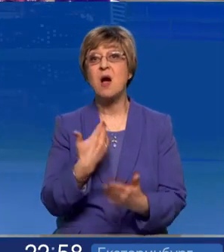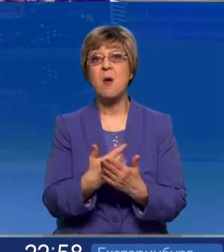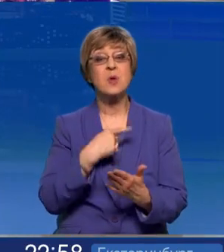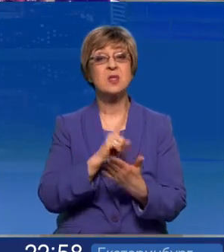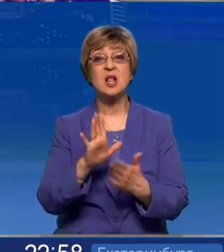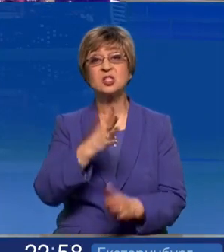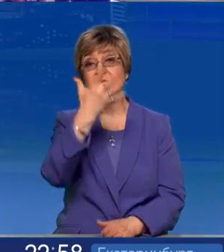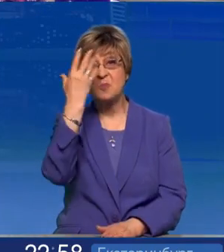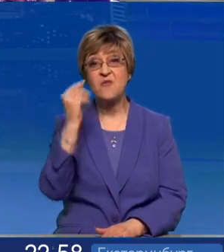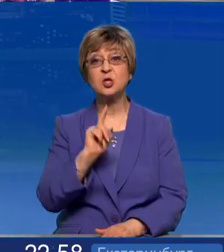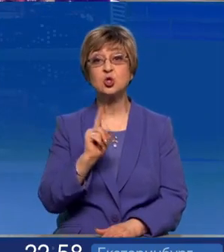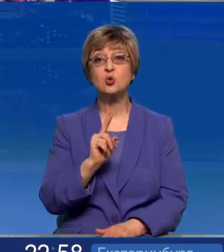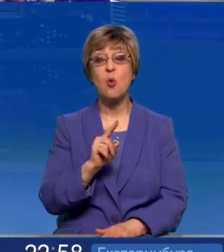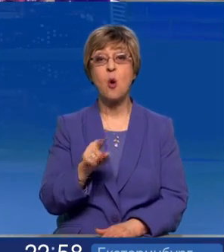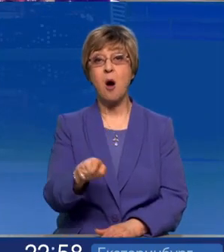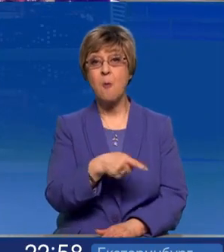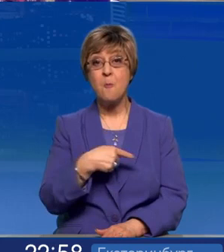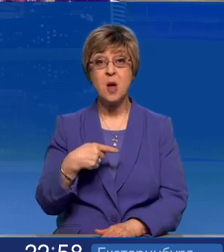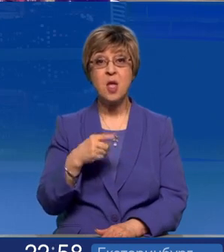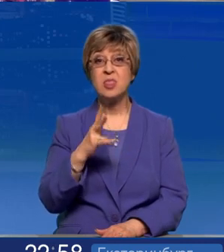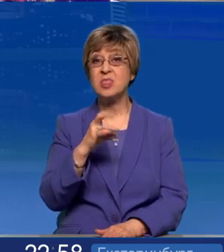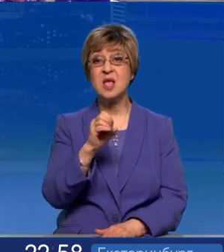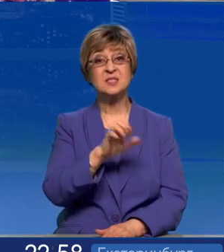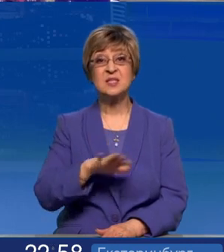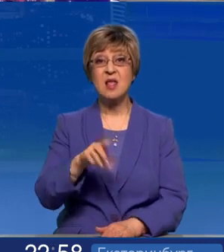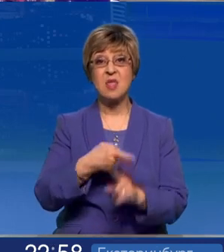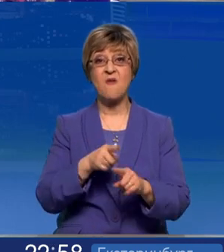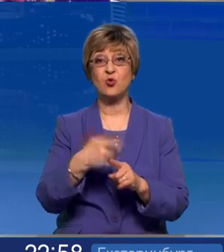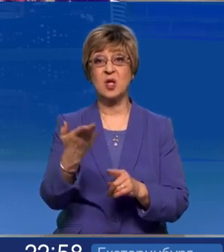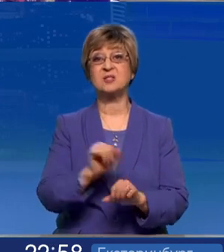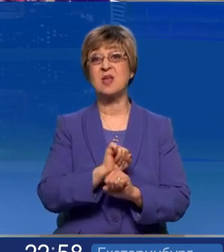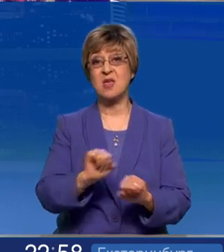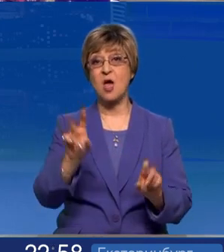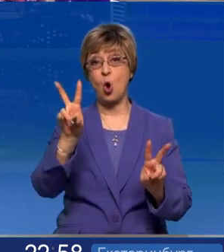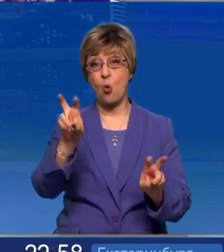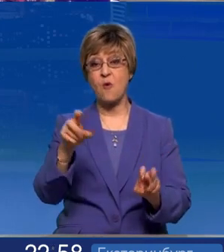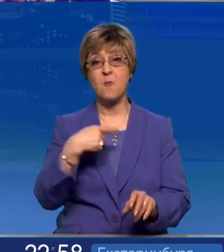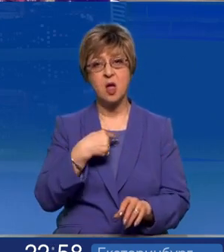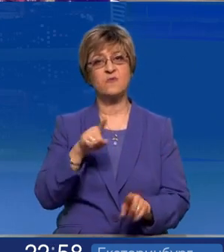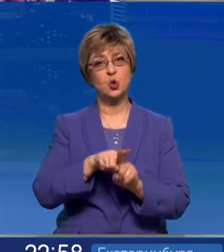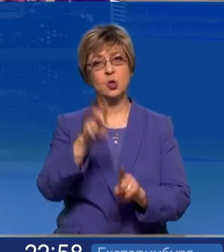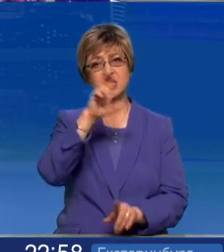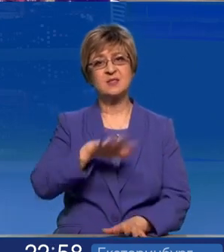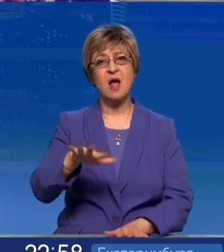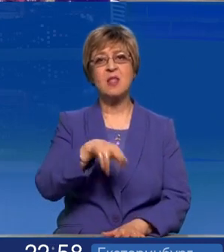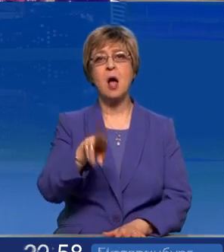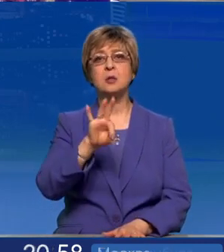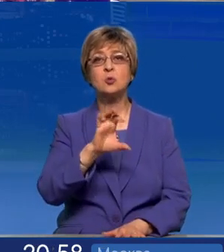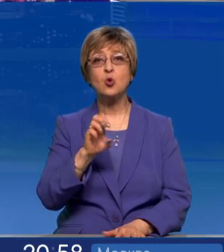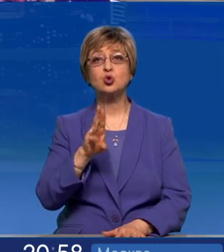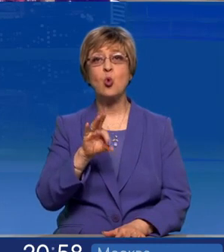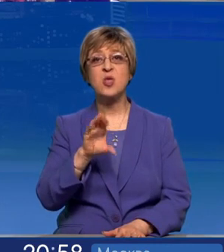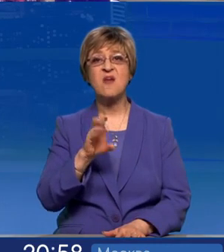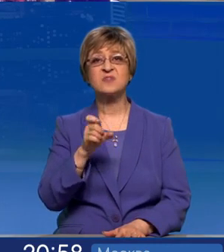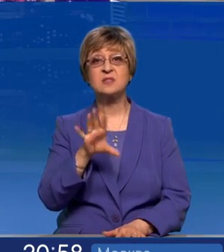забывать, что мы, в принципе, мы вот не страна вот этих вот персонажей. Мы страна Достоевского, там,